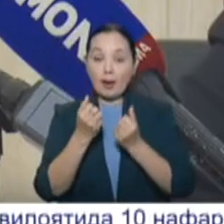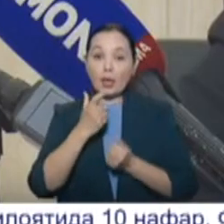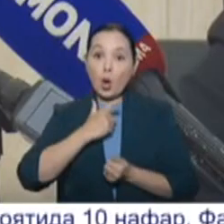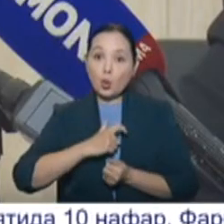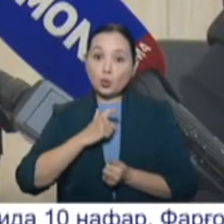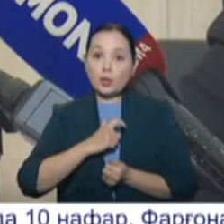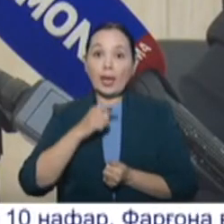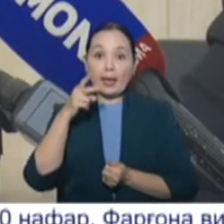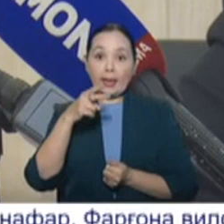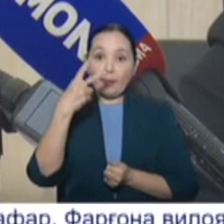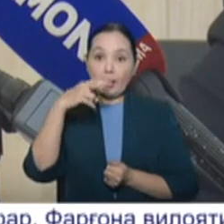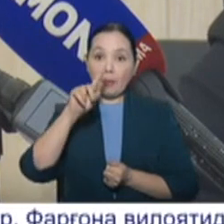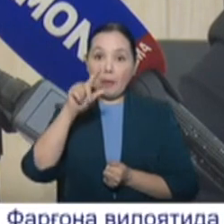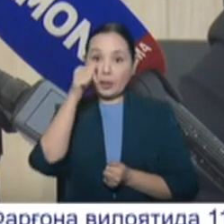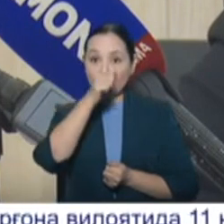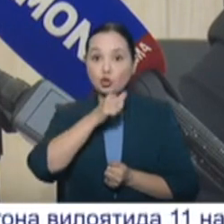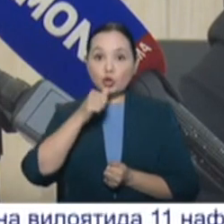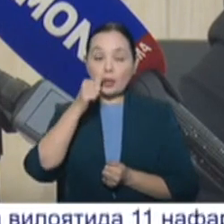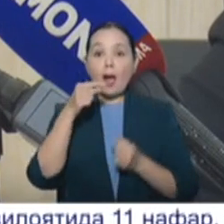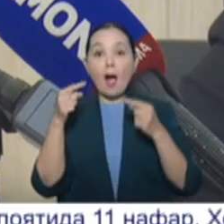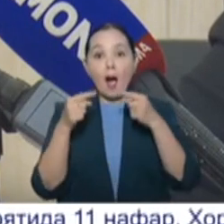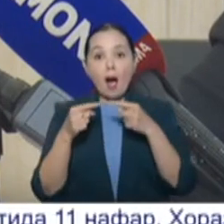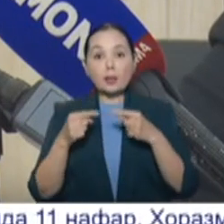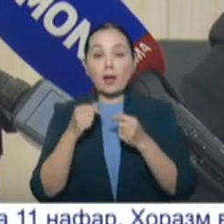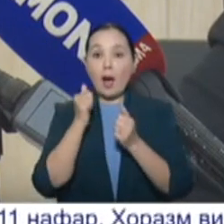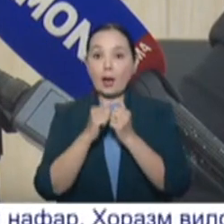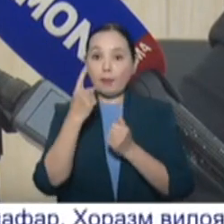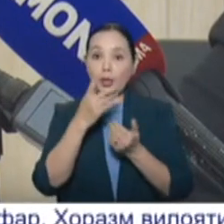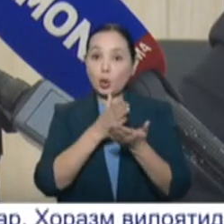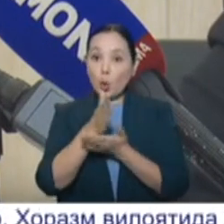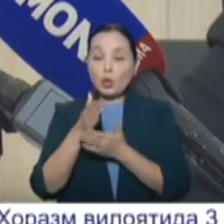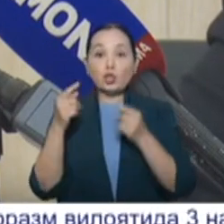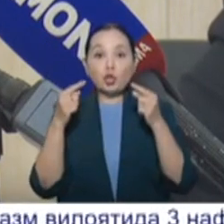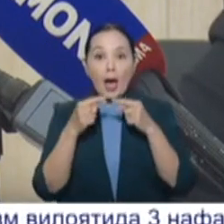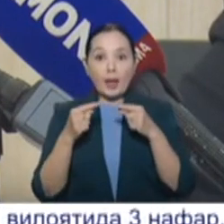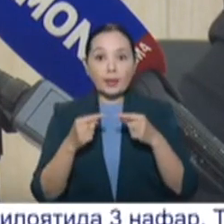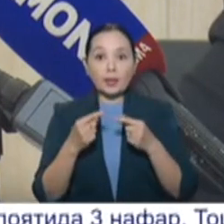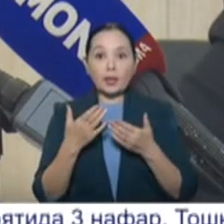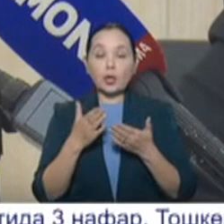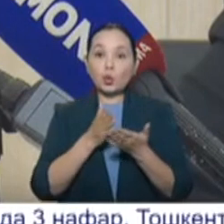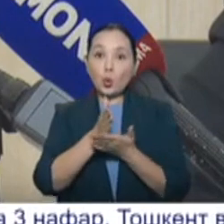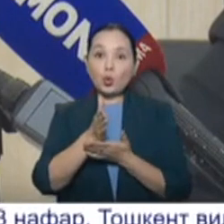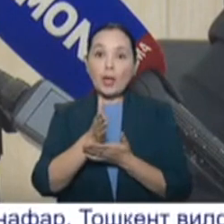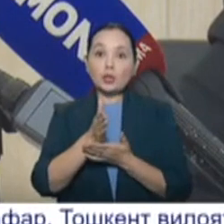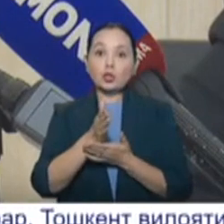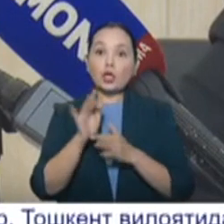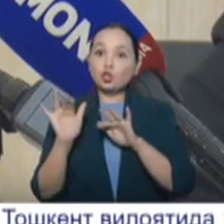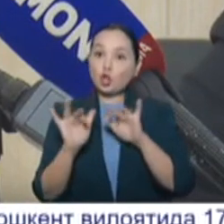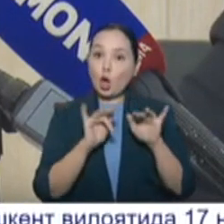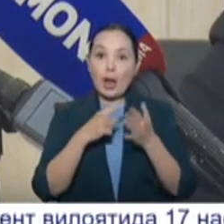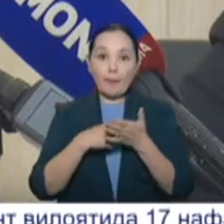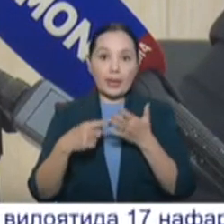o'zimizga 2021 yilda aniq har bir yo'nalish bo'yicha aniq yo'nalishlar choralarni